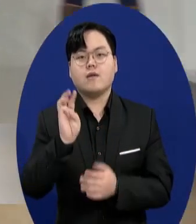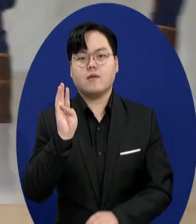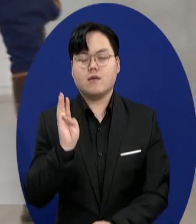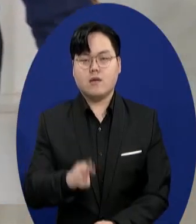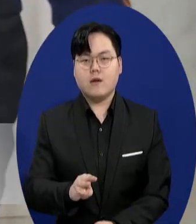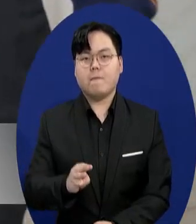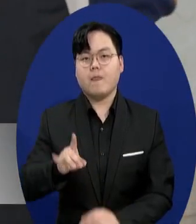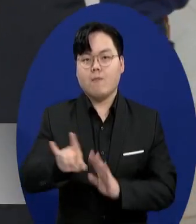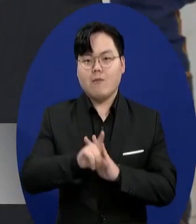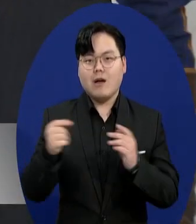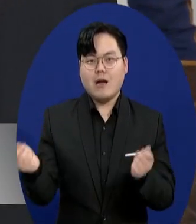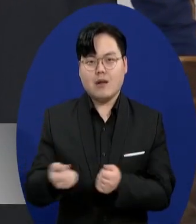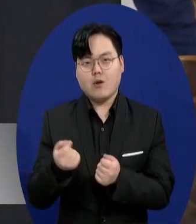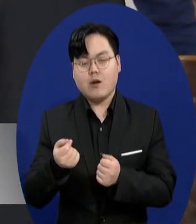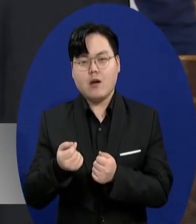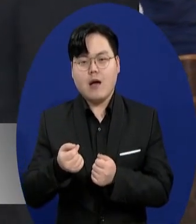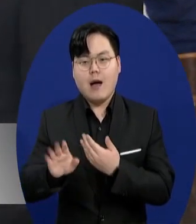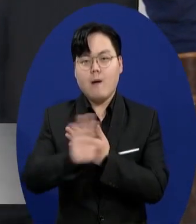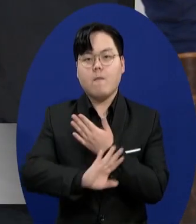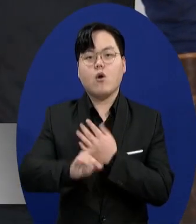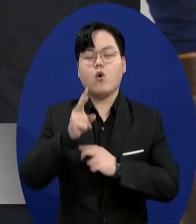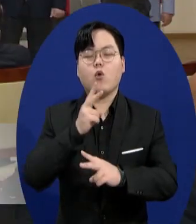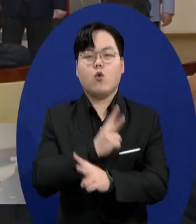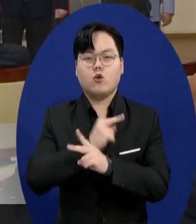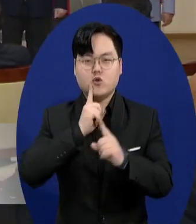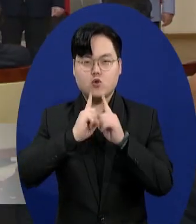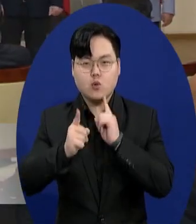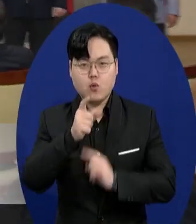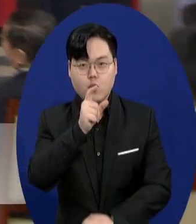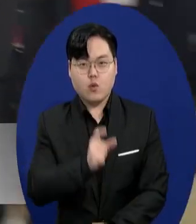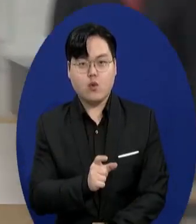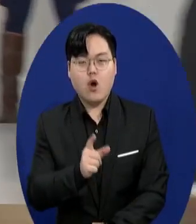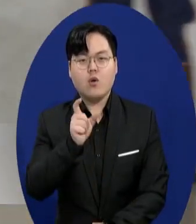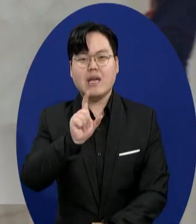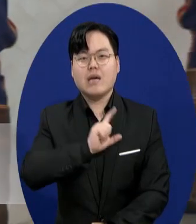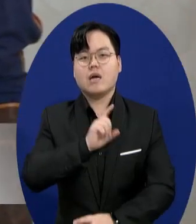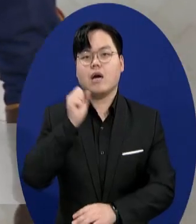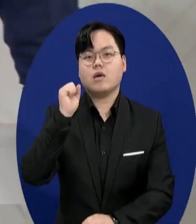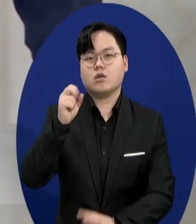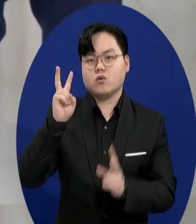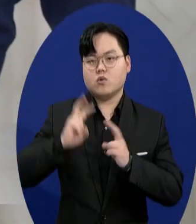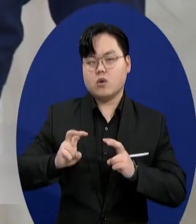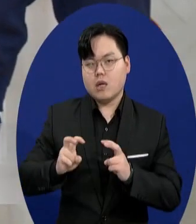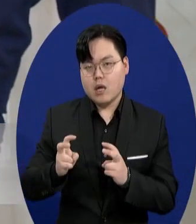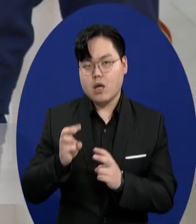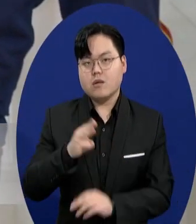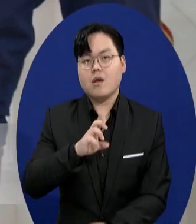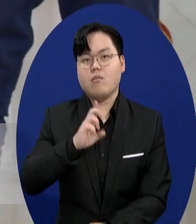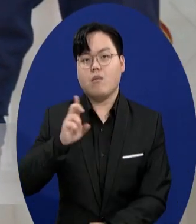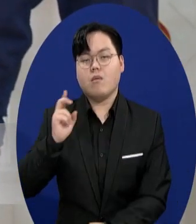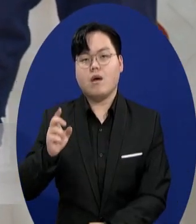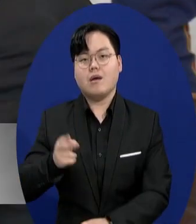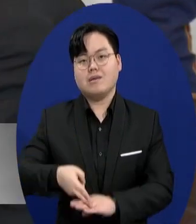Мөн мал сүргийг гемт халдлагаас хамгаалах нийгэмлэгийн хуулийн зөвлөх Нанцтын сосор барам, хүний эрх ардчиллын судалгааны төв төрийн бус байгууллагын